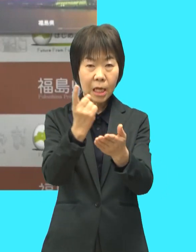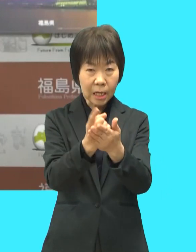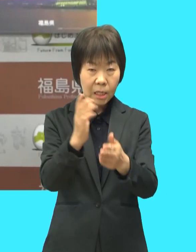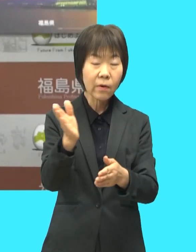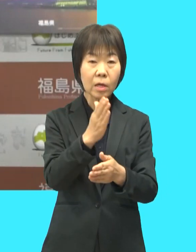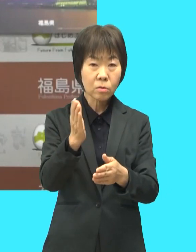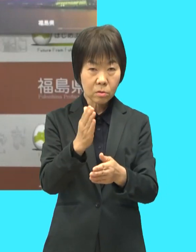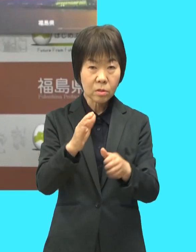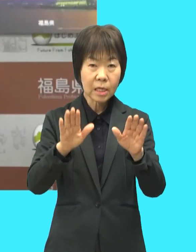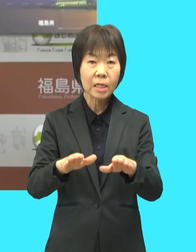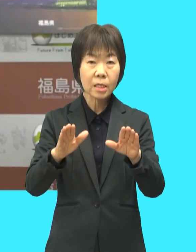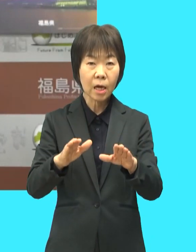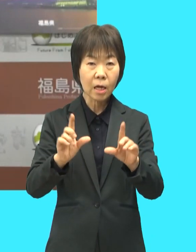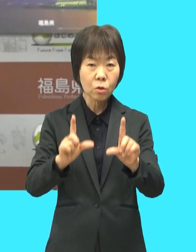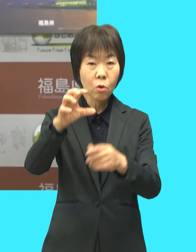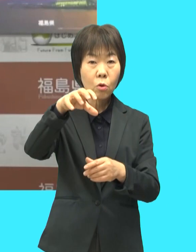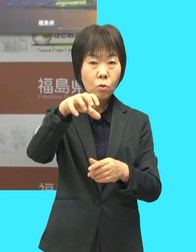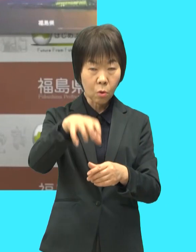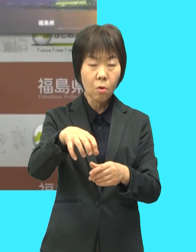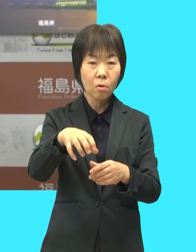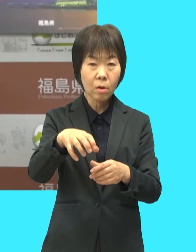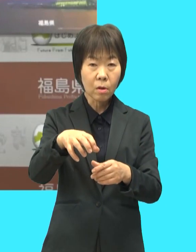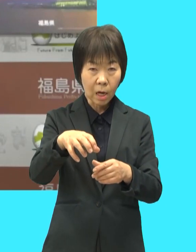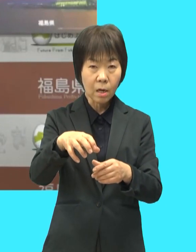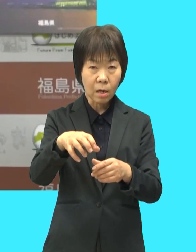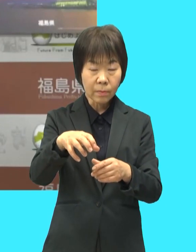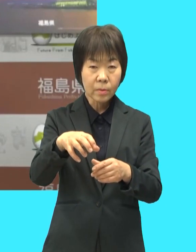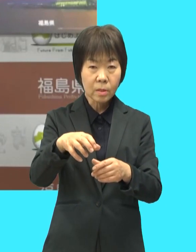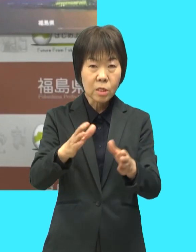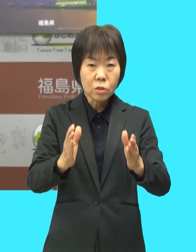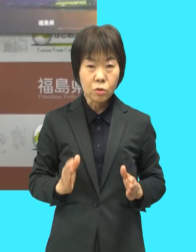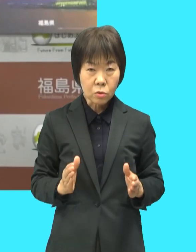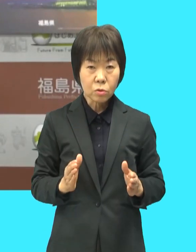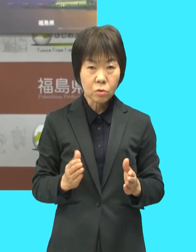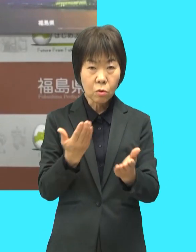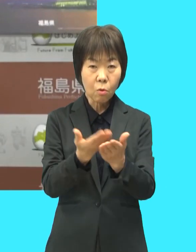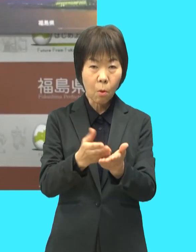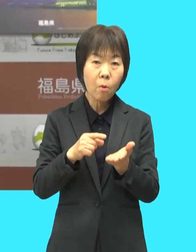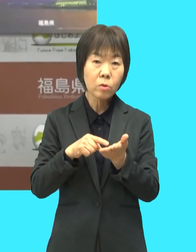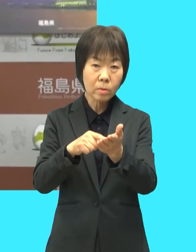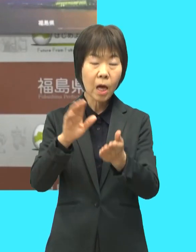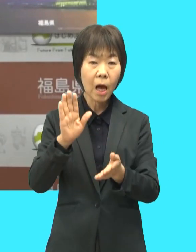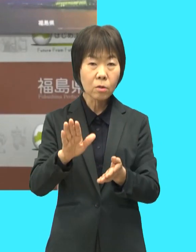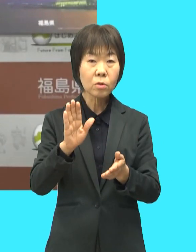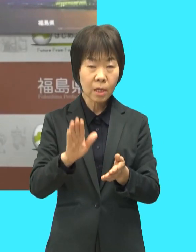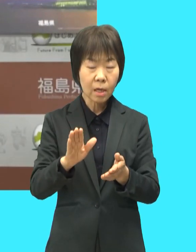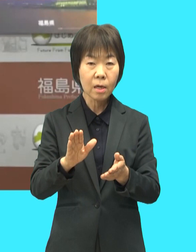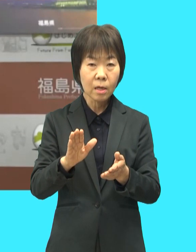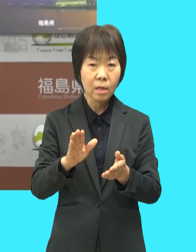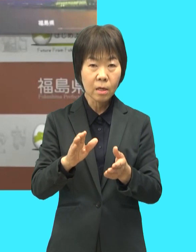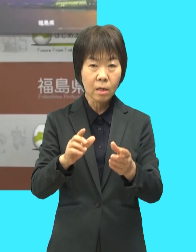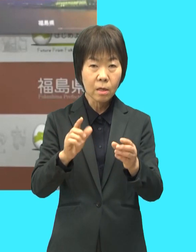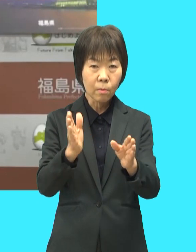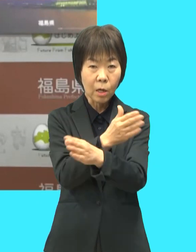ず、現在東京都自身がそのように自粛を訴えておられる状況を考えますと、当